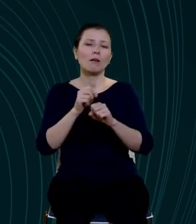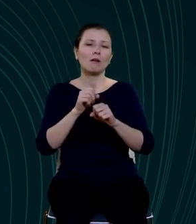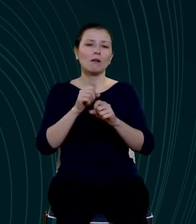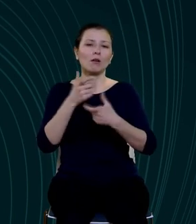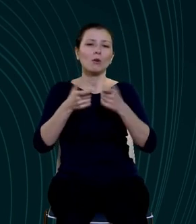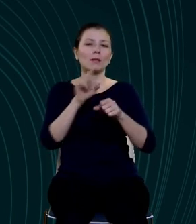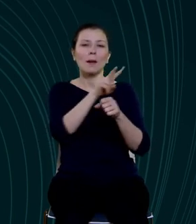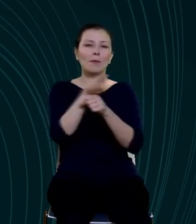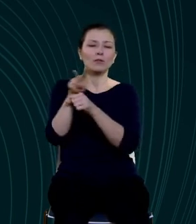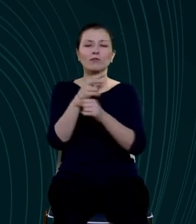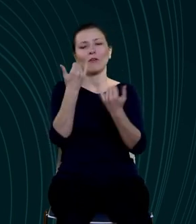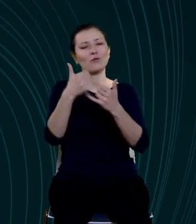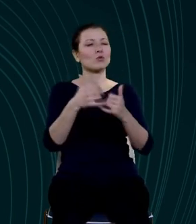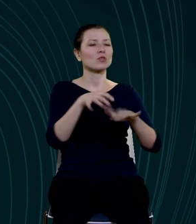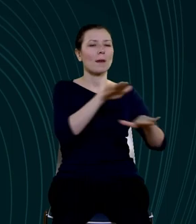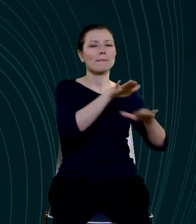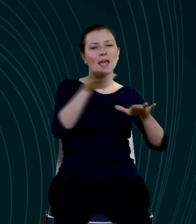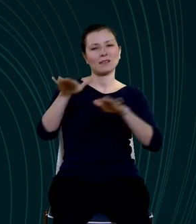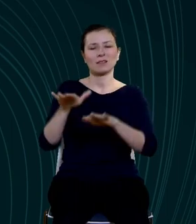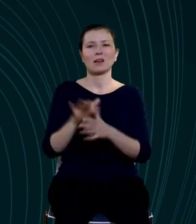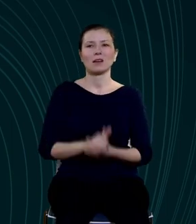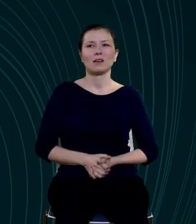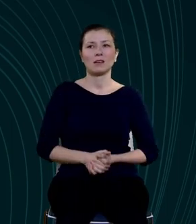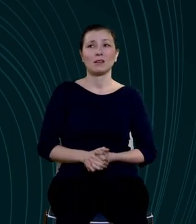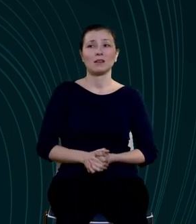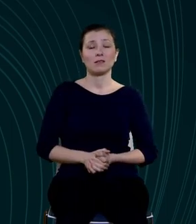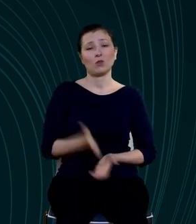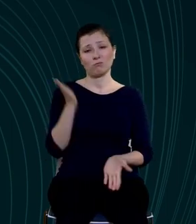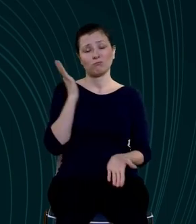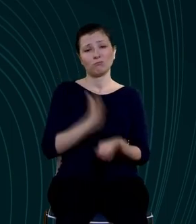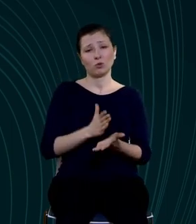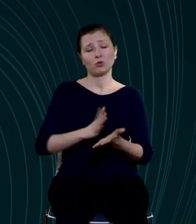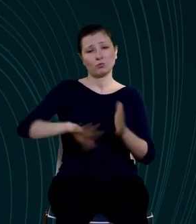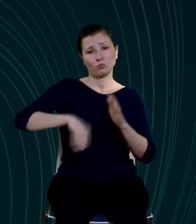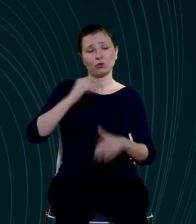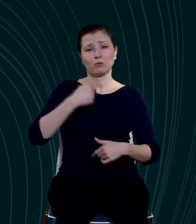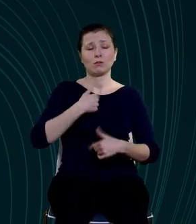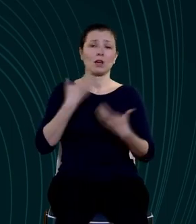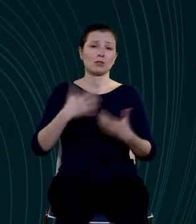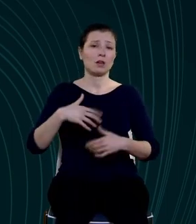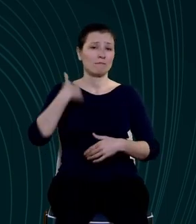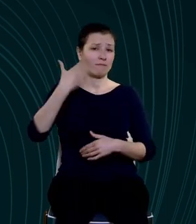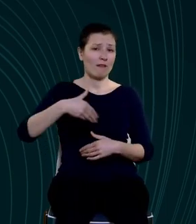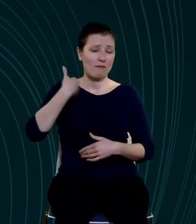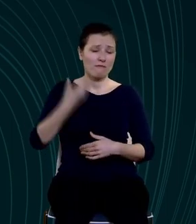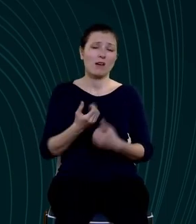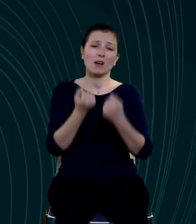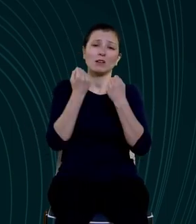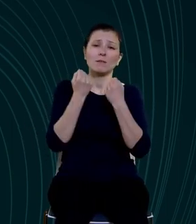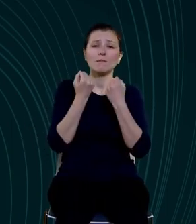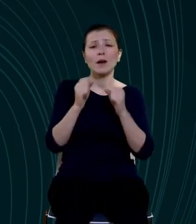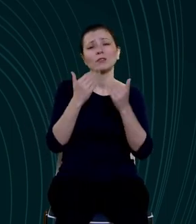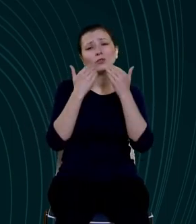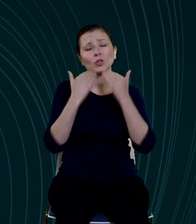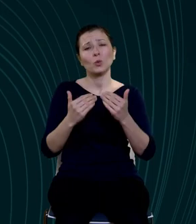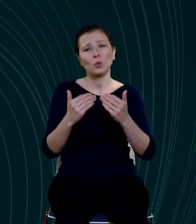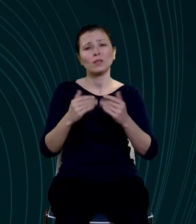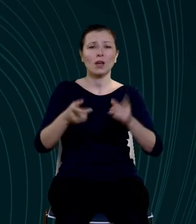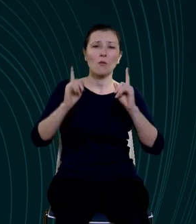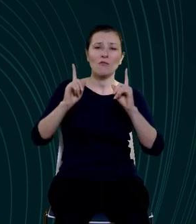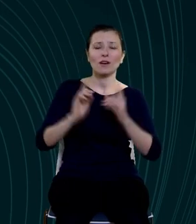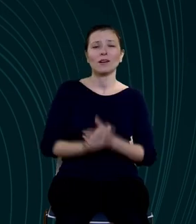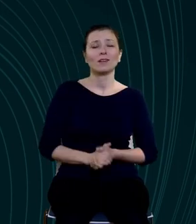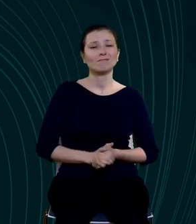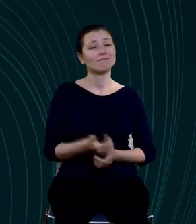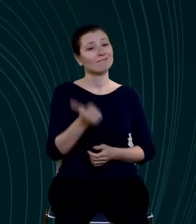różnych lokalizacjach. To wszystko, co chciałem Państwu przedstawić. Bardzo dziękuję za uwagę i oczekuję